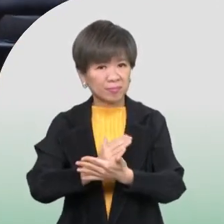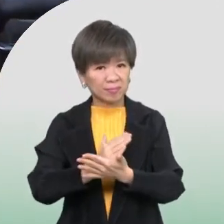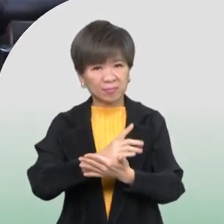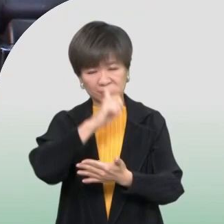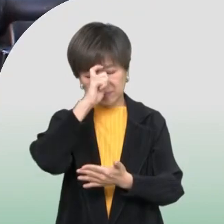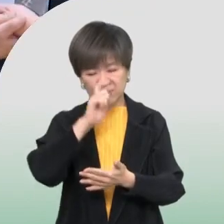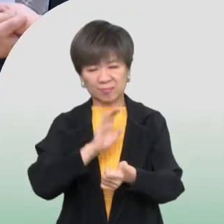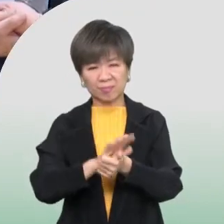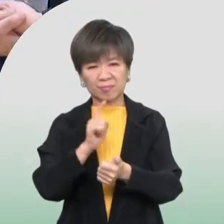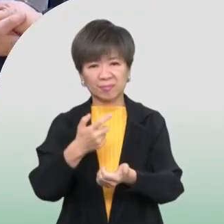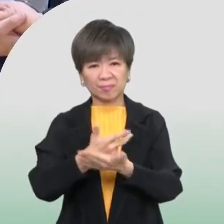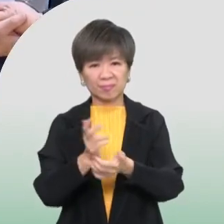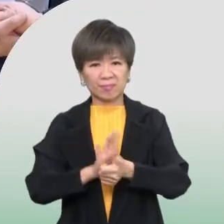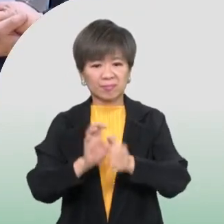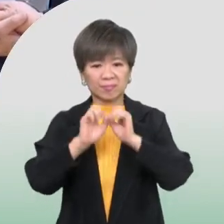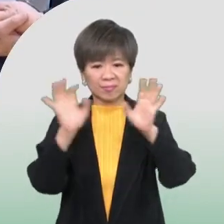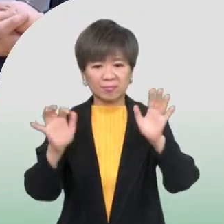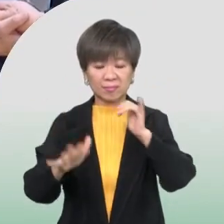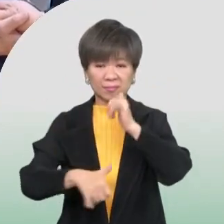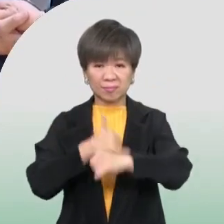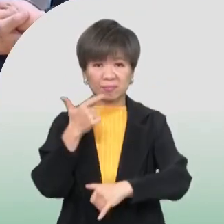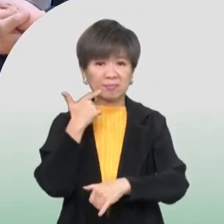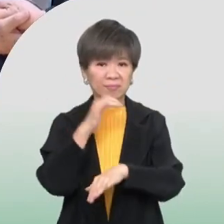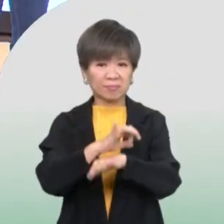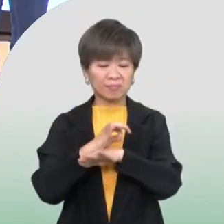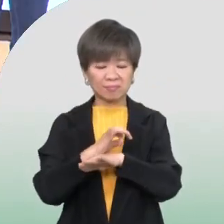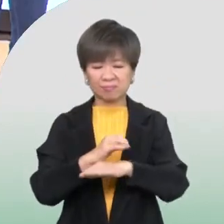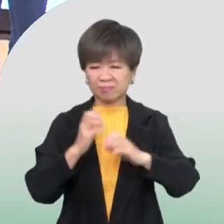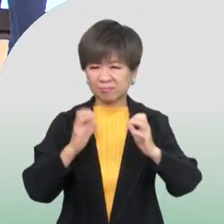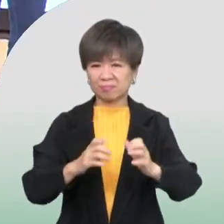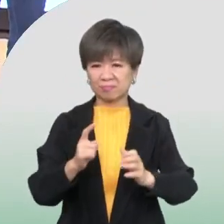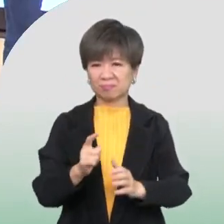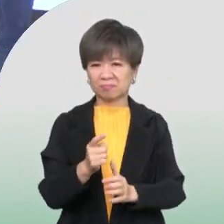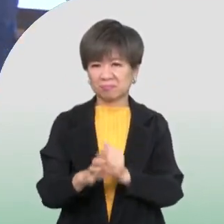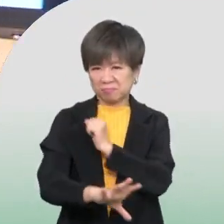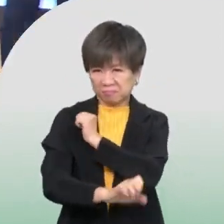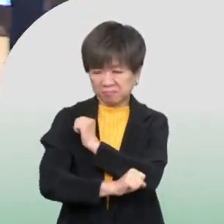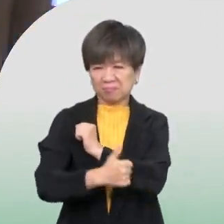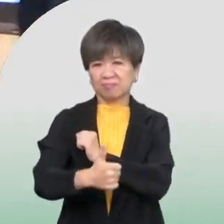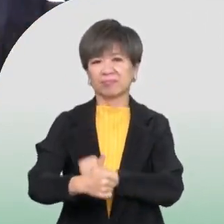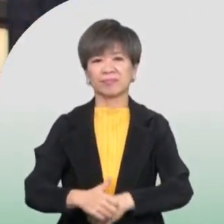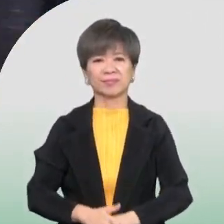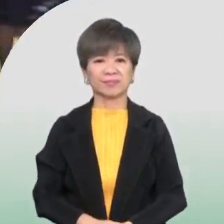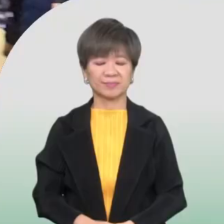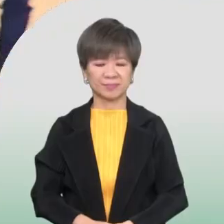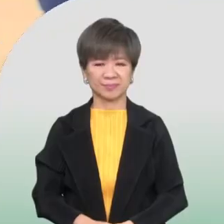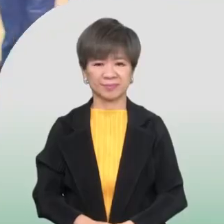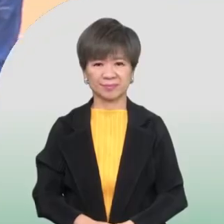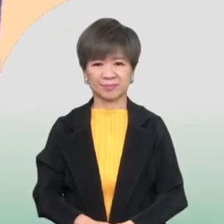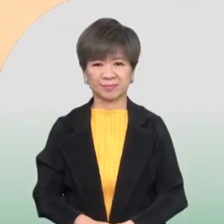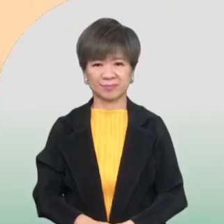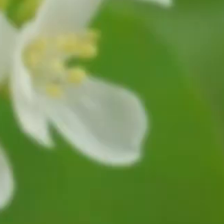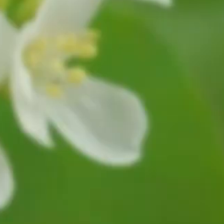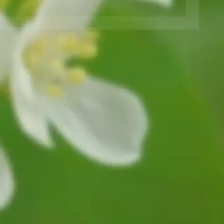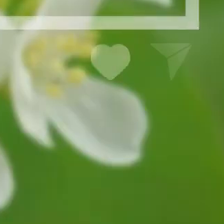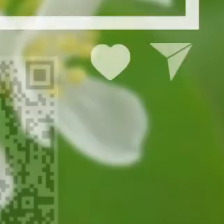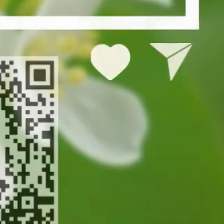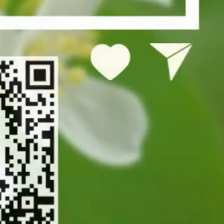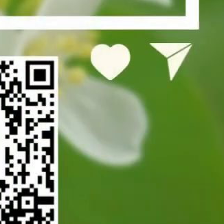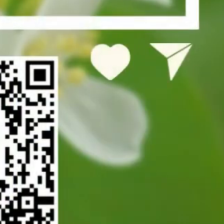彩天嘅艺术推广，成番美好，引出出行下好嘅基础。下个新闻论坛桃园报道。